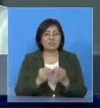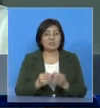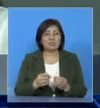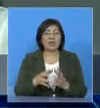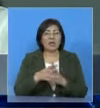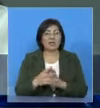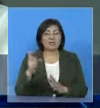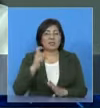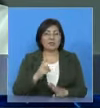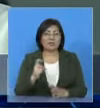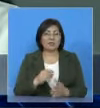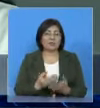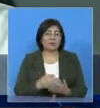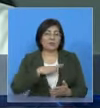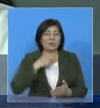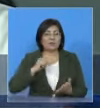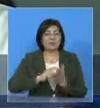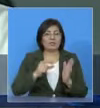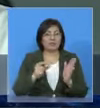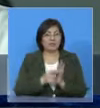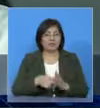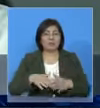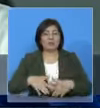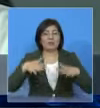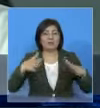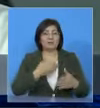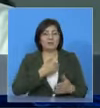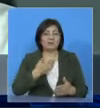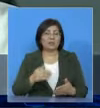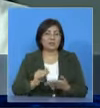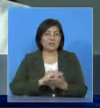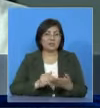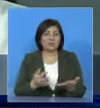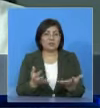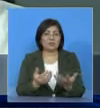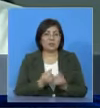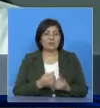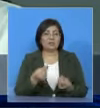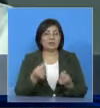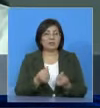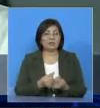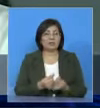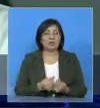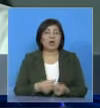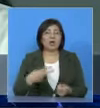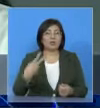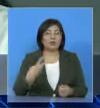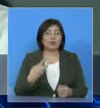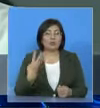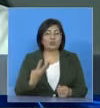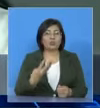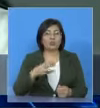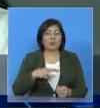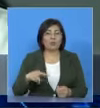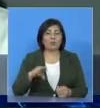владельцы с т и массажного салона решили расширится подали заявку на получение финансирования в размере 2 4 миллионов